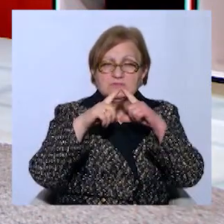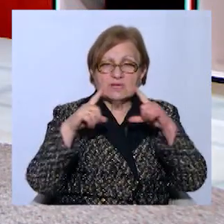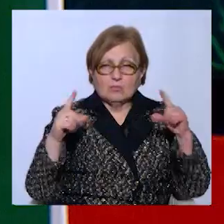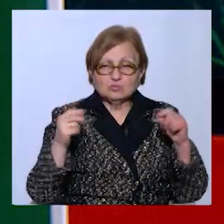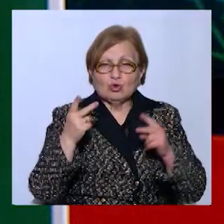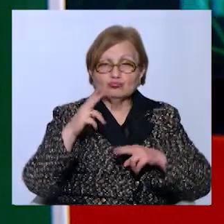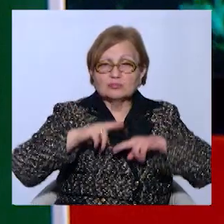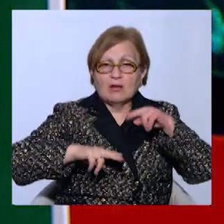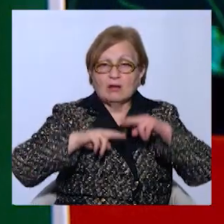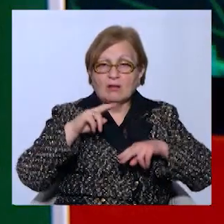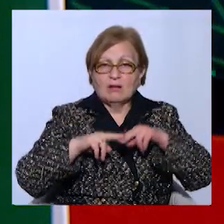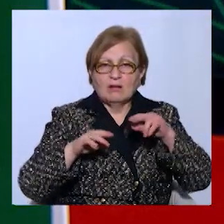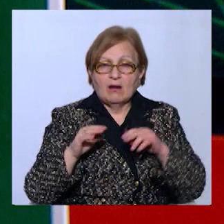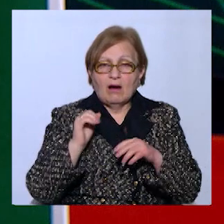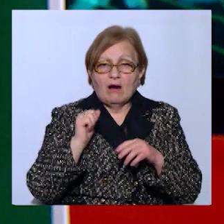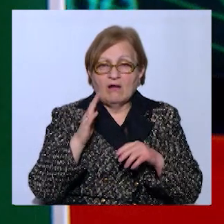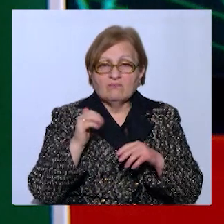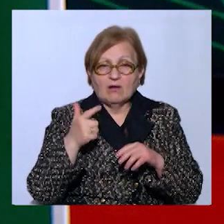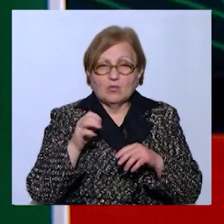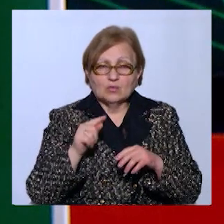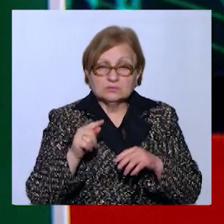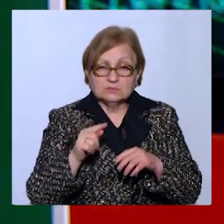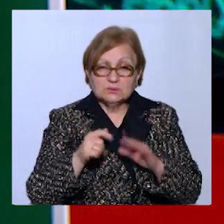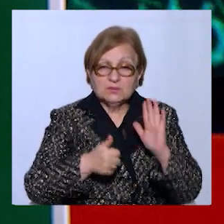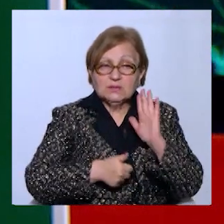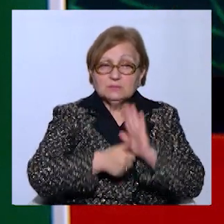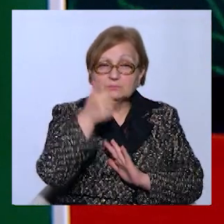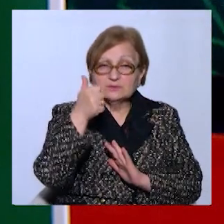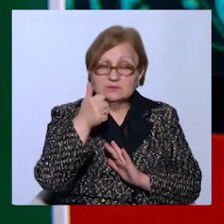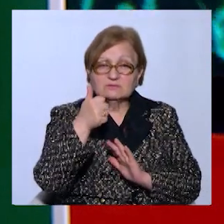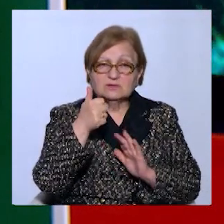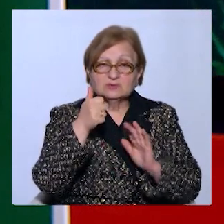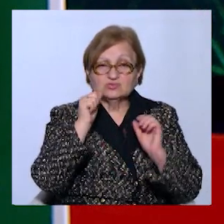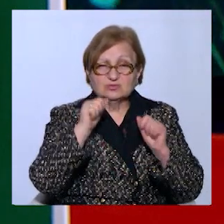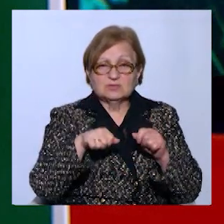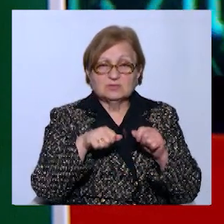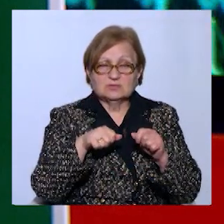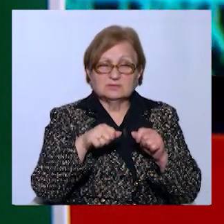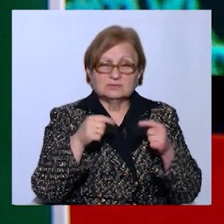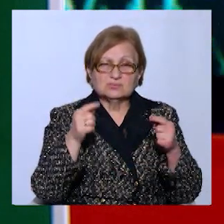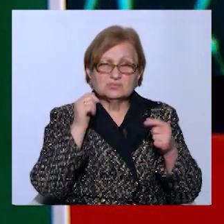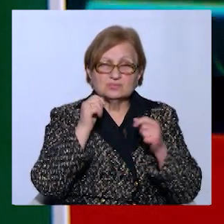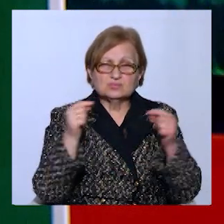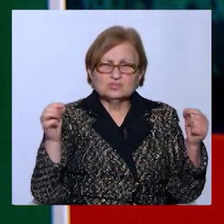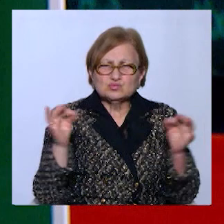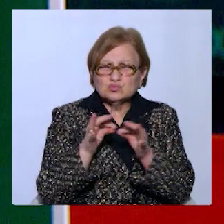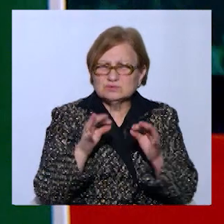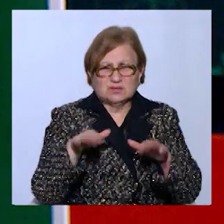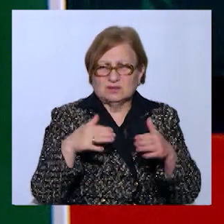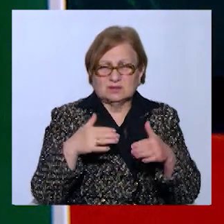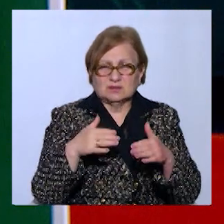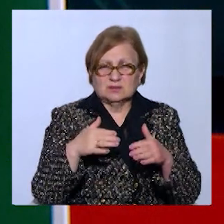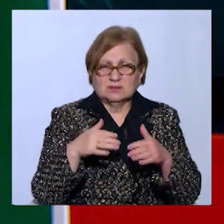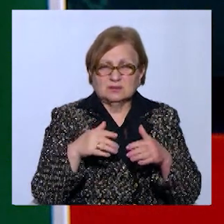რა, შეიძლება პირველი აგების დროს არ იყოს მონაცემებთან ზუსტად. და წიგშიც არის ხოლმე, იცით რა, მითითებულიც არის.